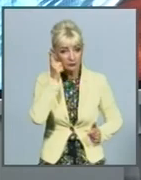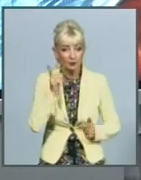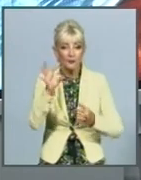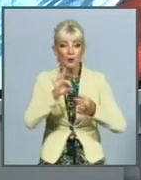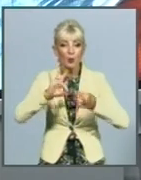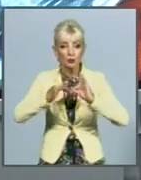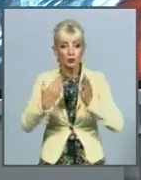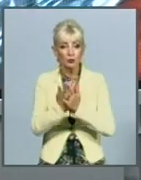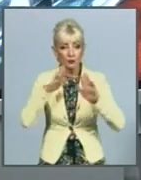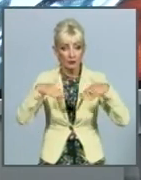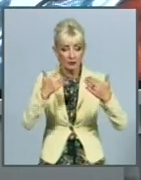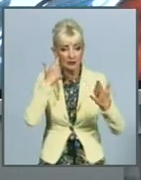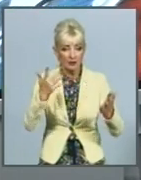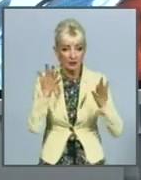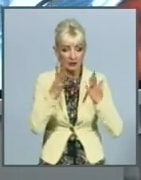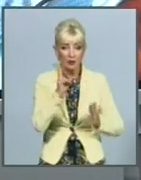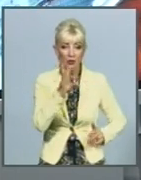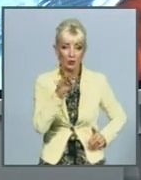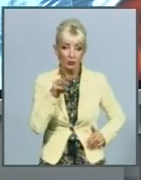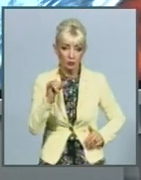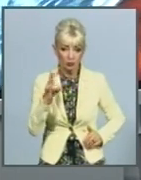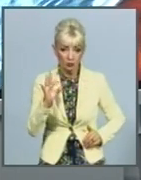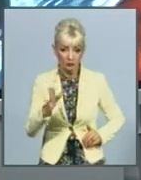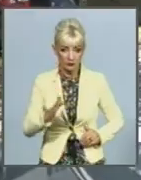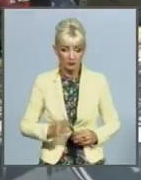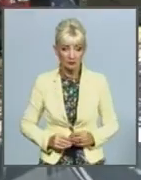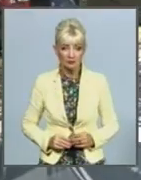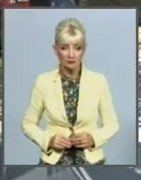деталі нововведення дізнавався наш Ілля Колтунов.